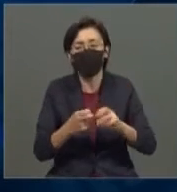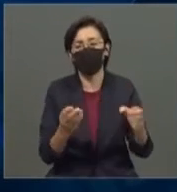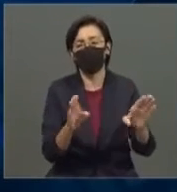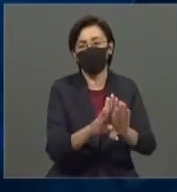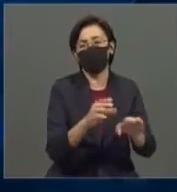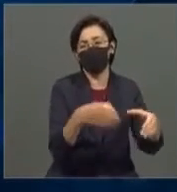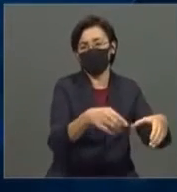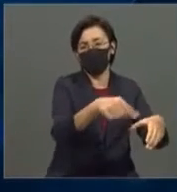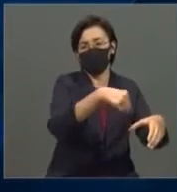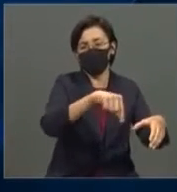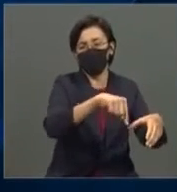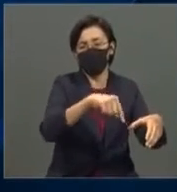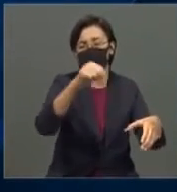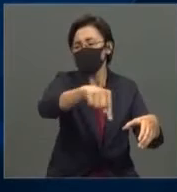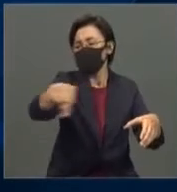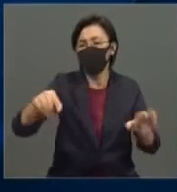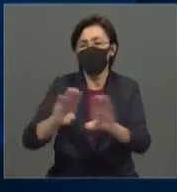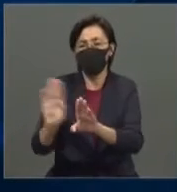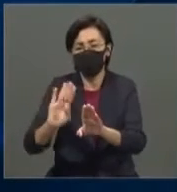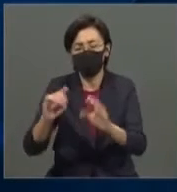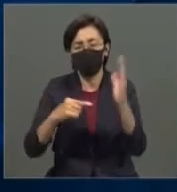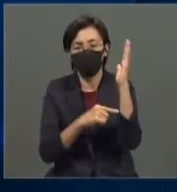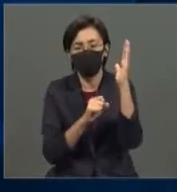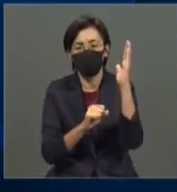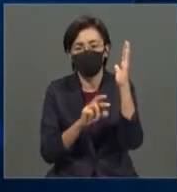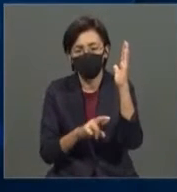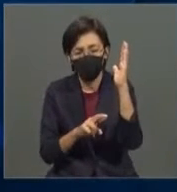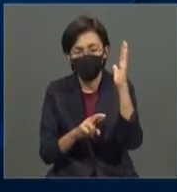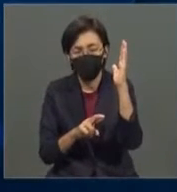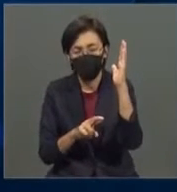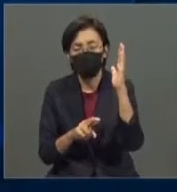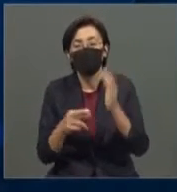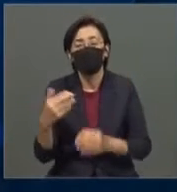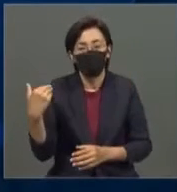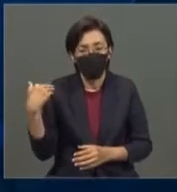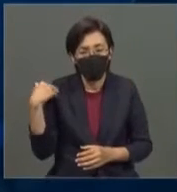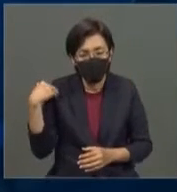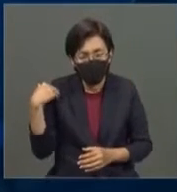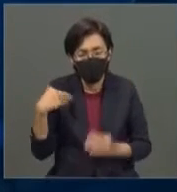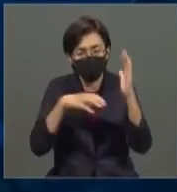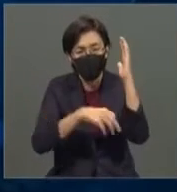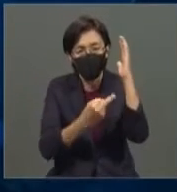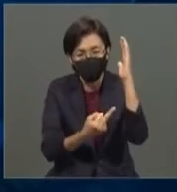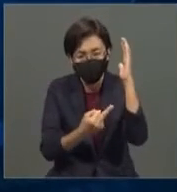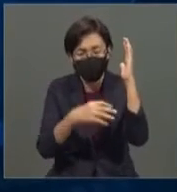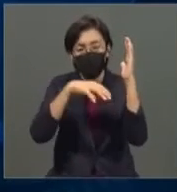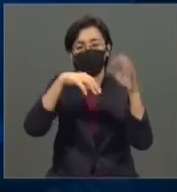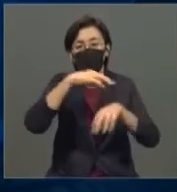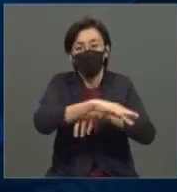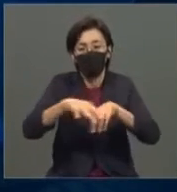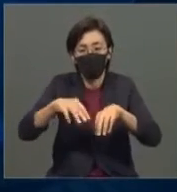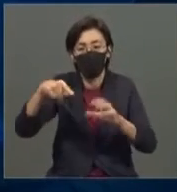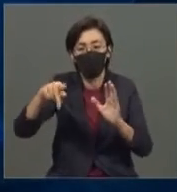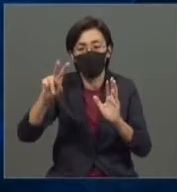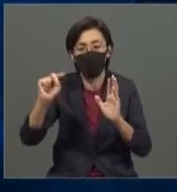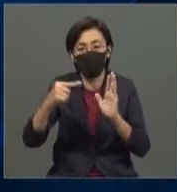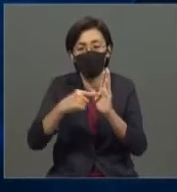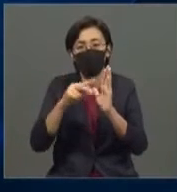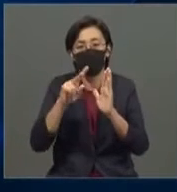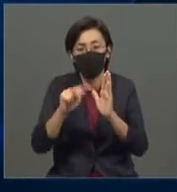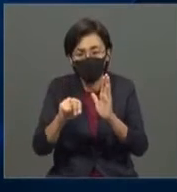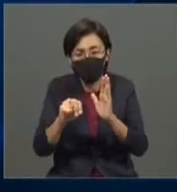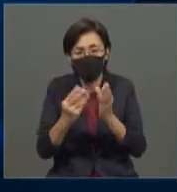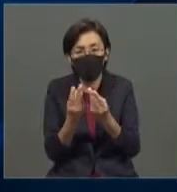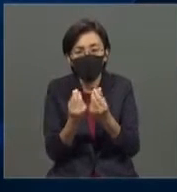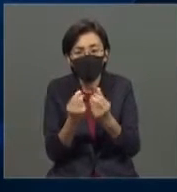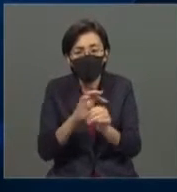ามาดูในพื้นที่ของสุราษฎร์ธานีซึ่งเป็นพื้นที่ที่มีสมุยแล้วพังงานอยู่เนี่ยตัวเลขของเขายังเป็นหลัก